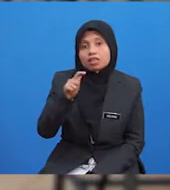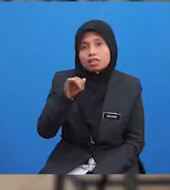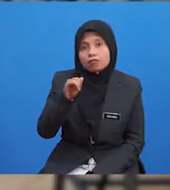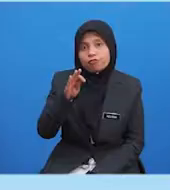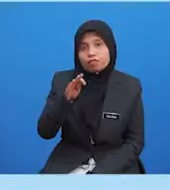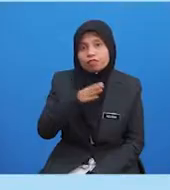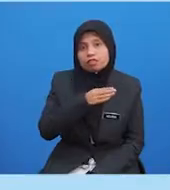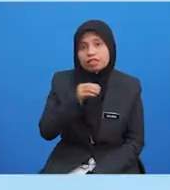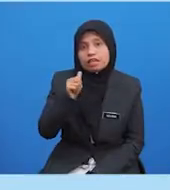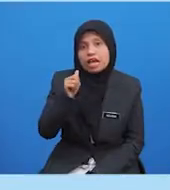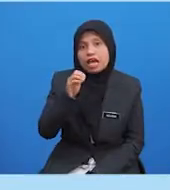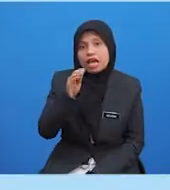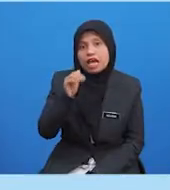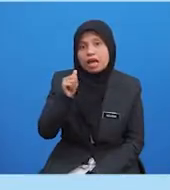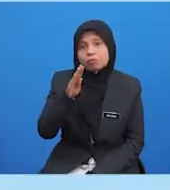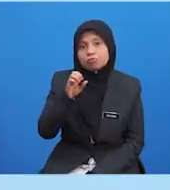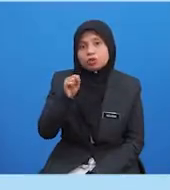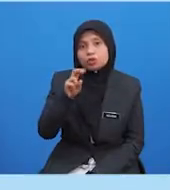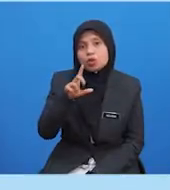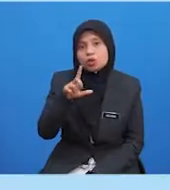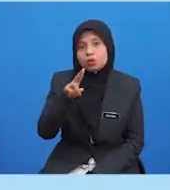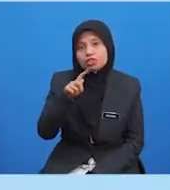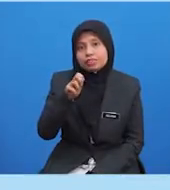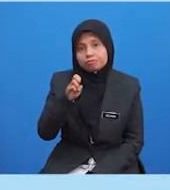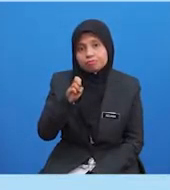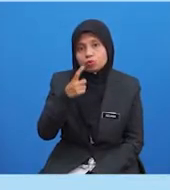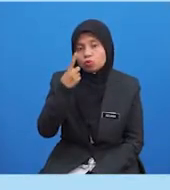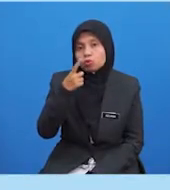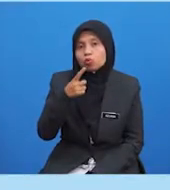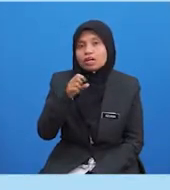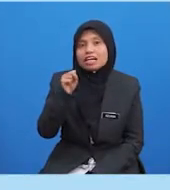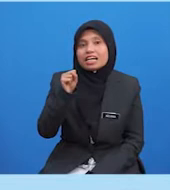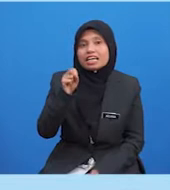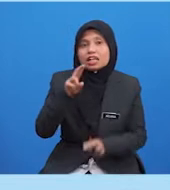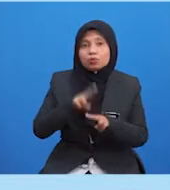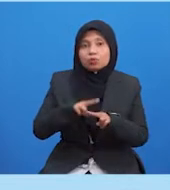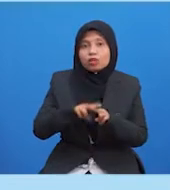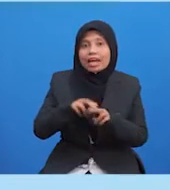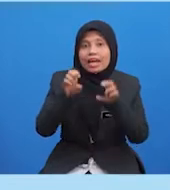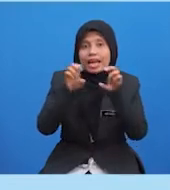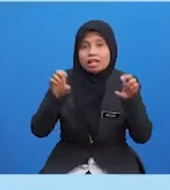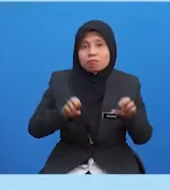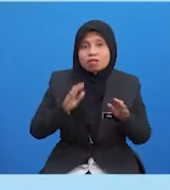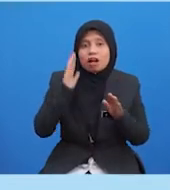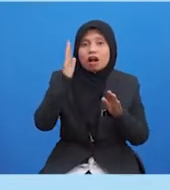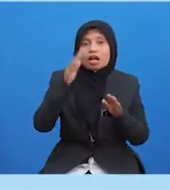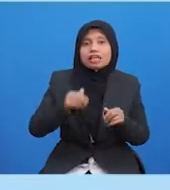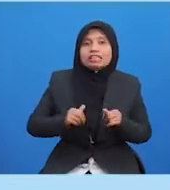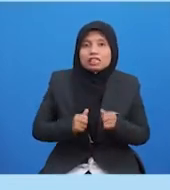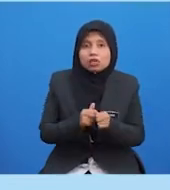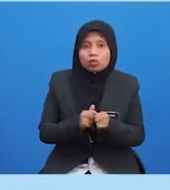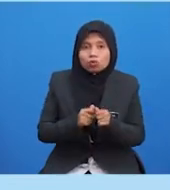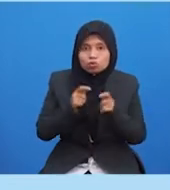absolute. Bagi statik, kedudukan elemen akan mengikut turutan